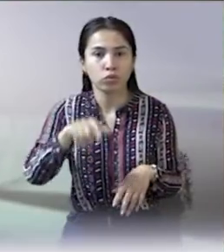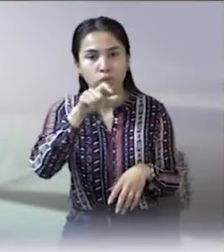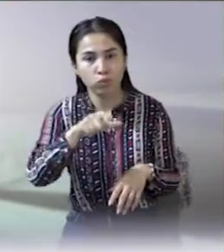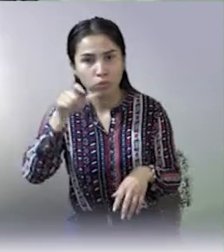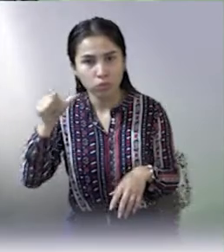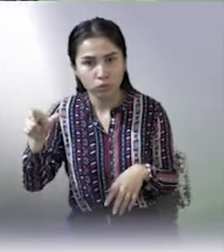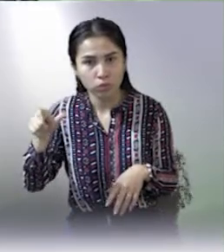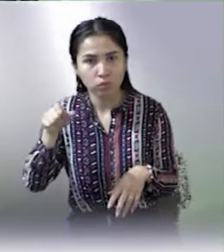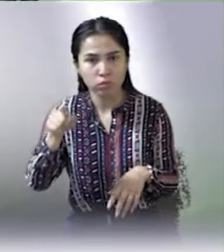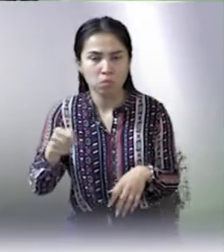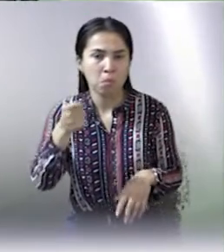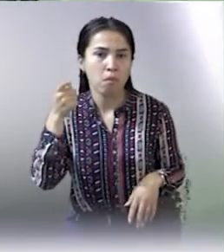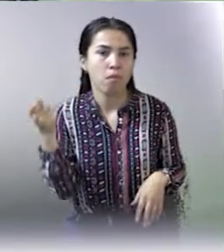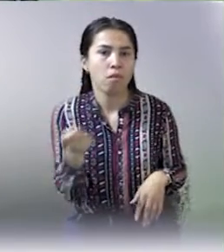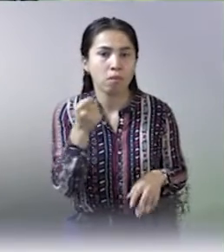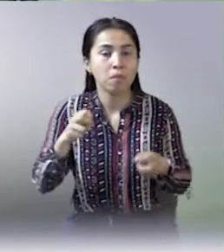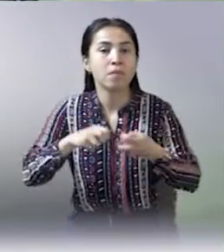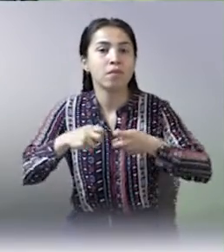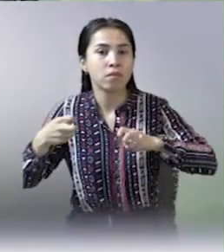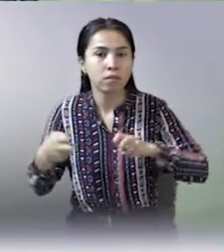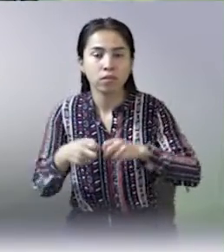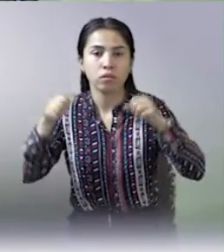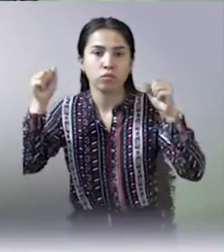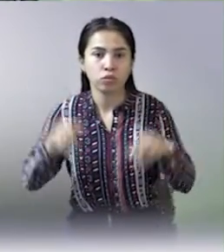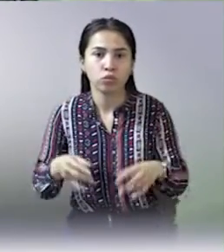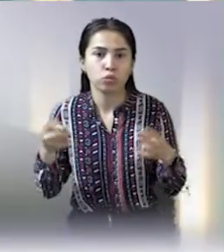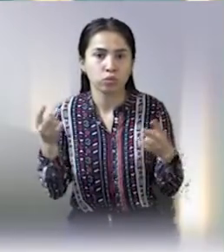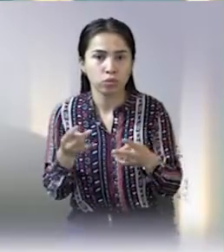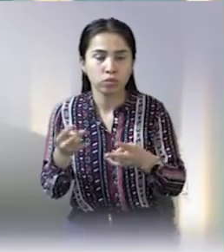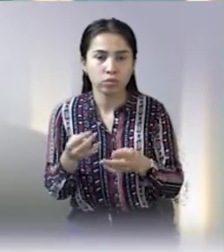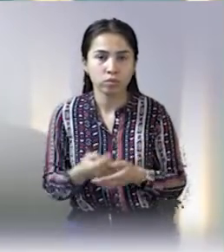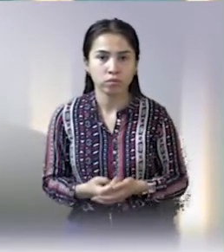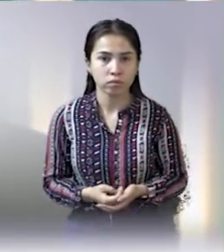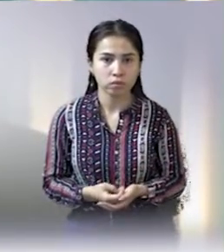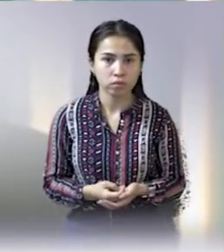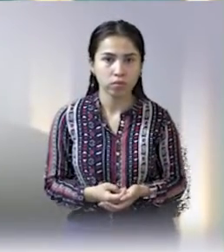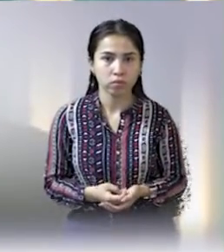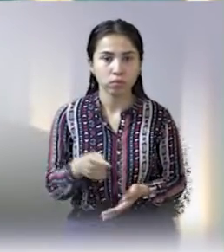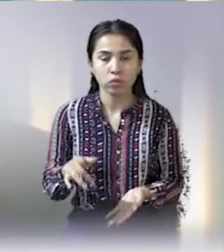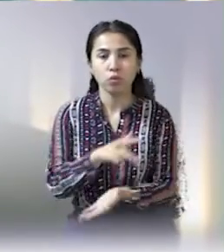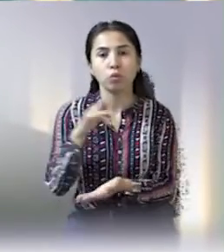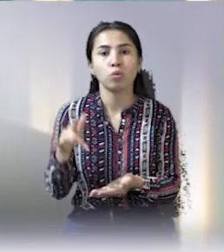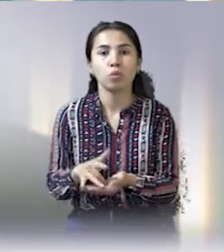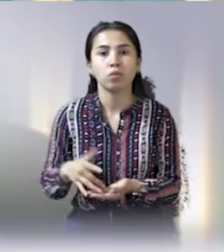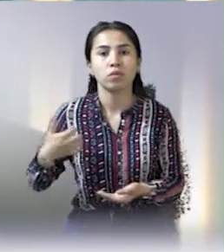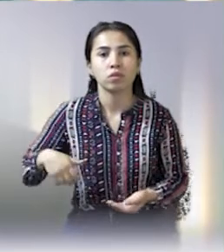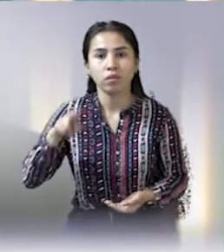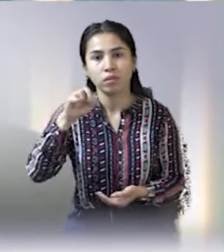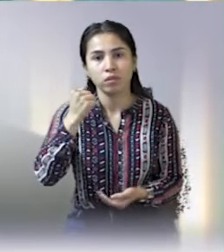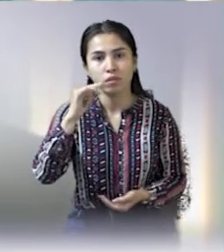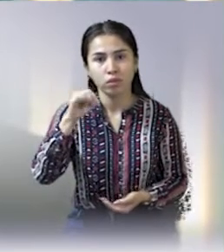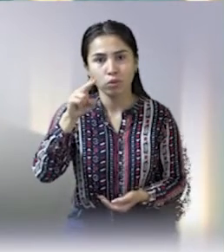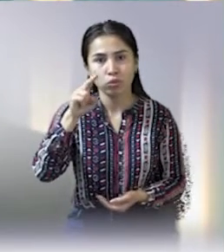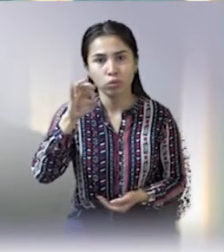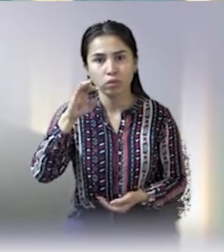этот показатель слишком мал. Эту проблему планируется решить в ближайшее время. Аким города Тараза Кайрат Досаев провел